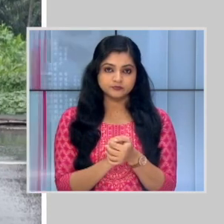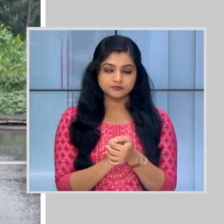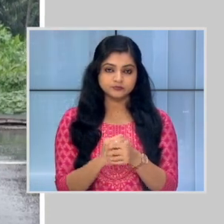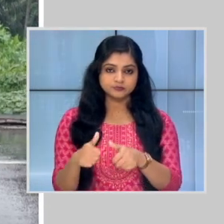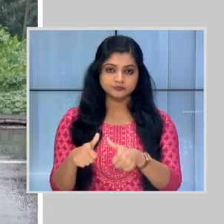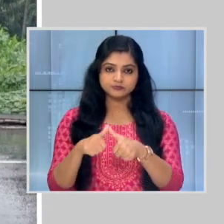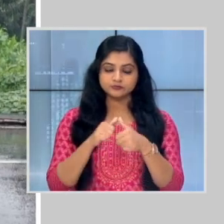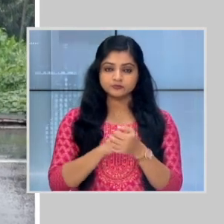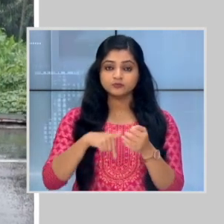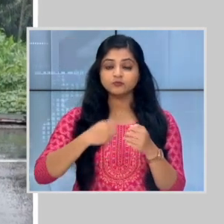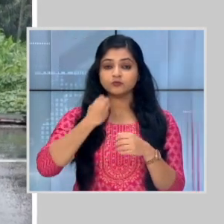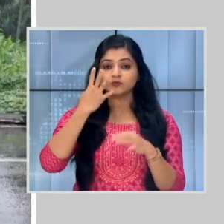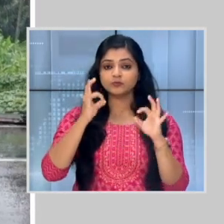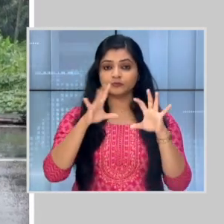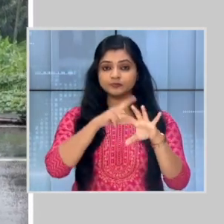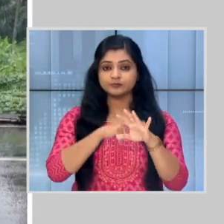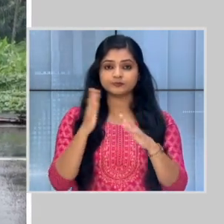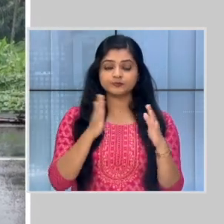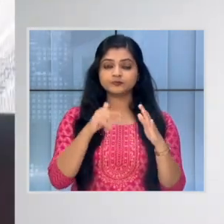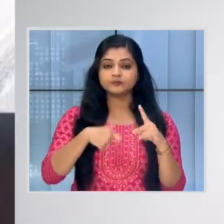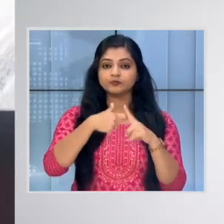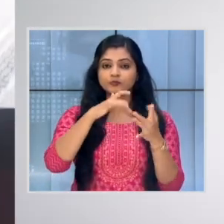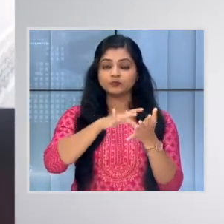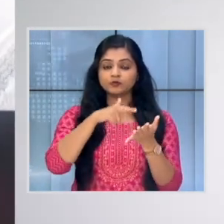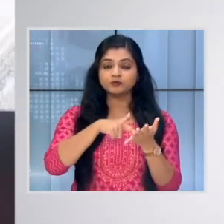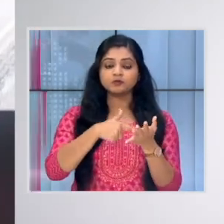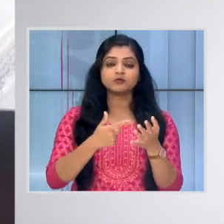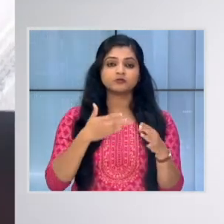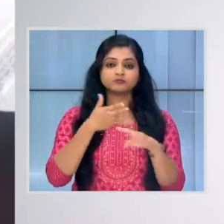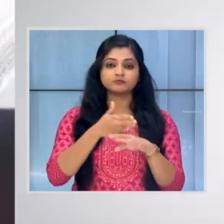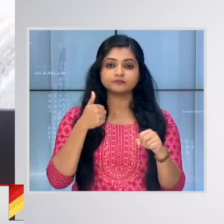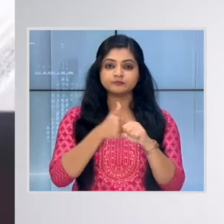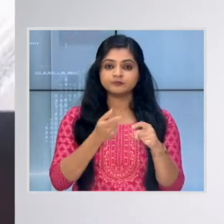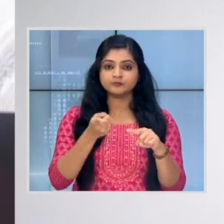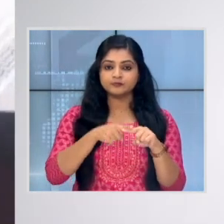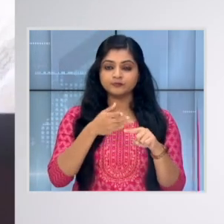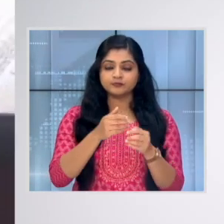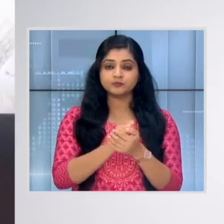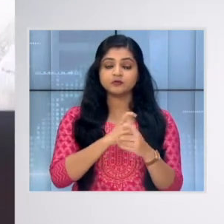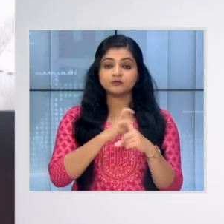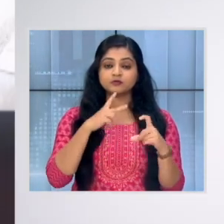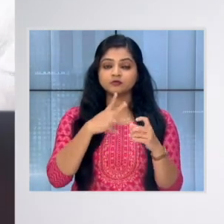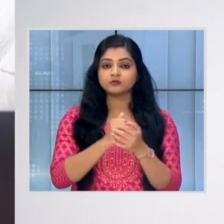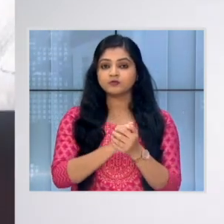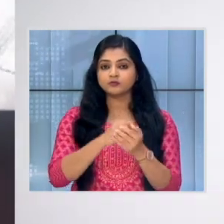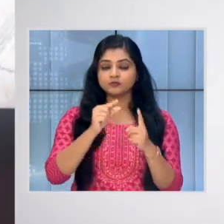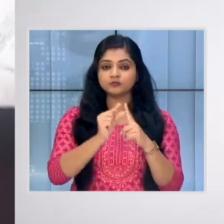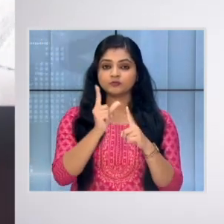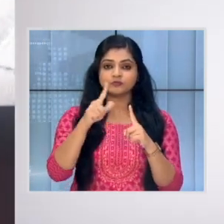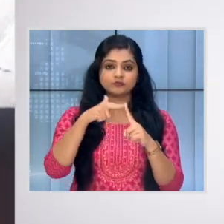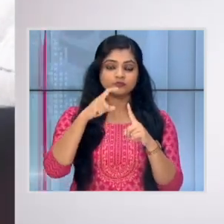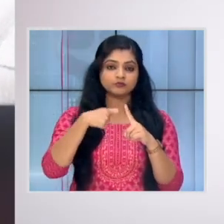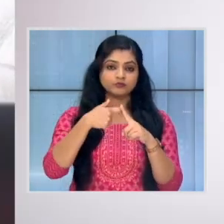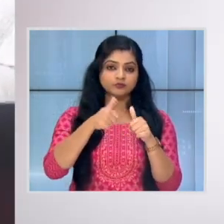ഗോകുൽ, ഇന്ന് രാവിലെ 10 മണിയോടുകൂടിയാണ് കോടഞ്ചേരിയിൽ ഇത്തരത്തിൽ ഒരു അപകടമുണ്ടായത്. കൃത്യമായി പറഞ്ഞാൽ പുലിക്കയത്തിന് സമീപം